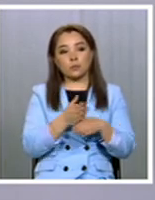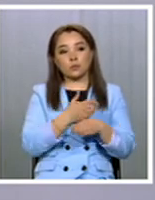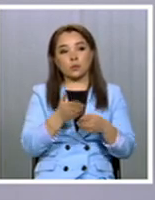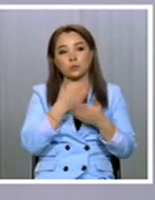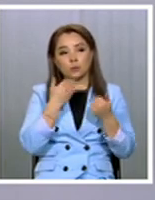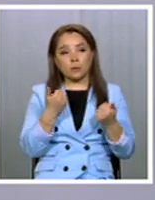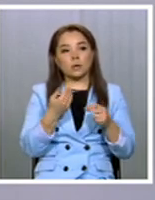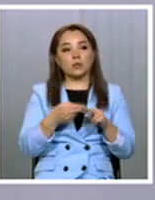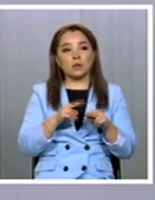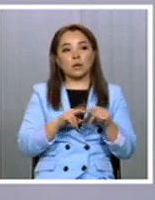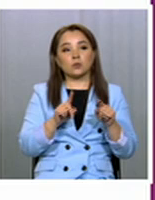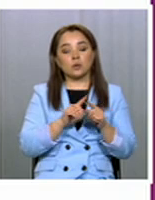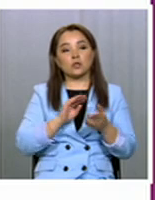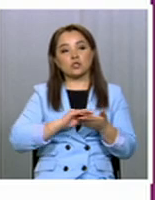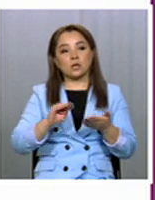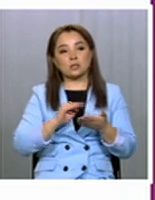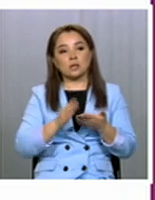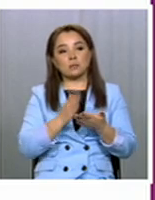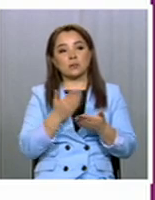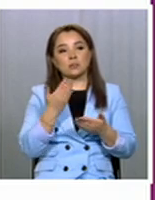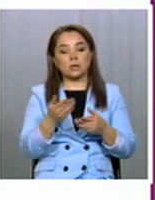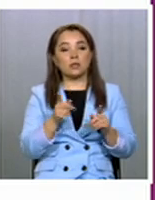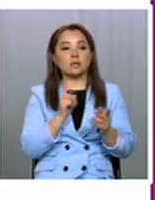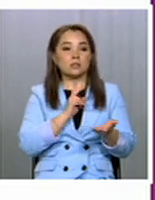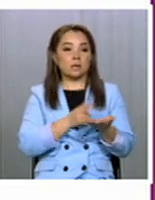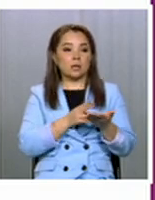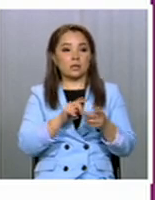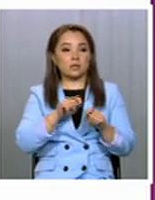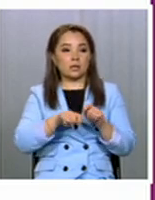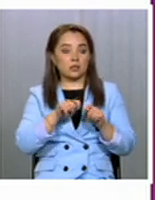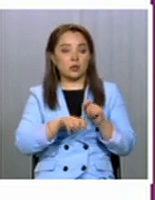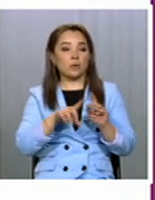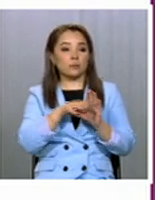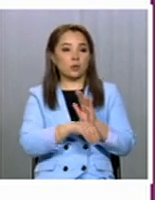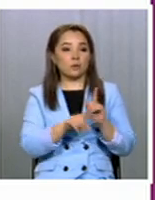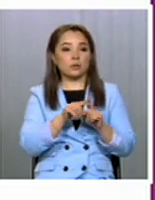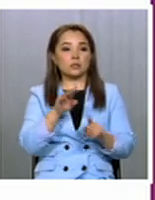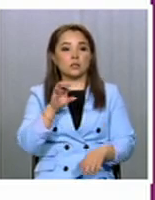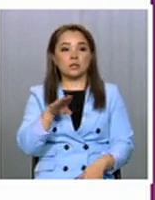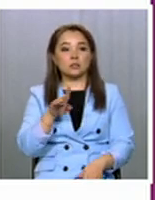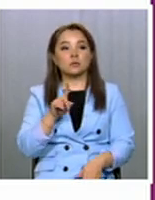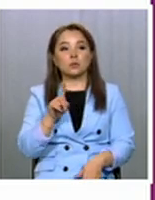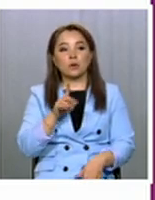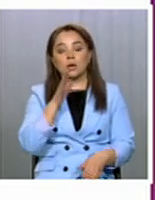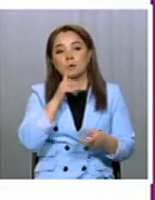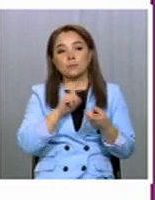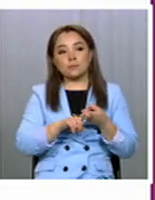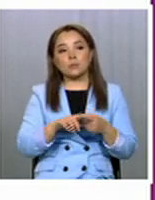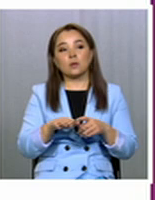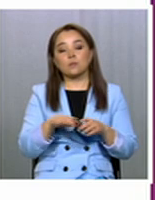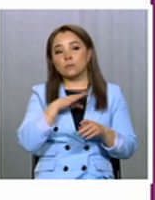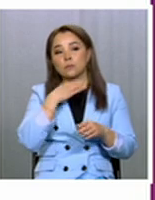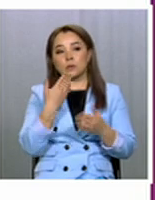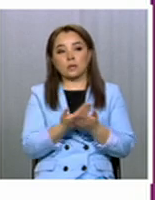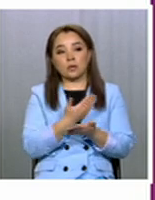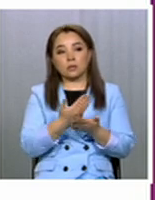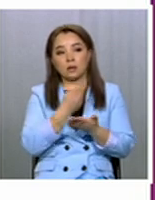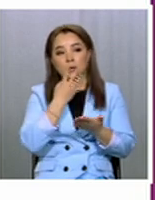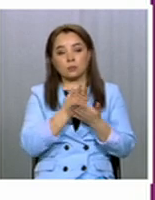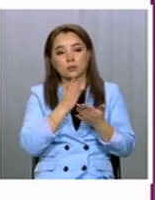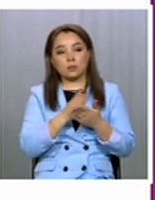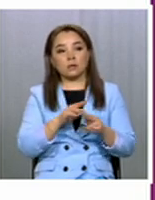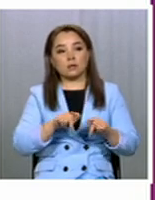бөліктері жазылады. Деректерді енгізу және тестілеу кезінде біраз нәрселерге назар аудару